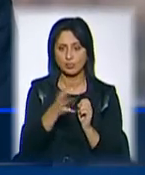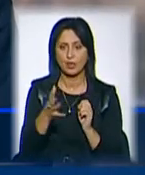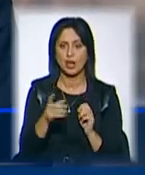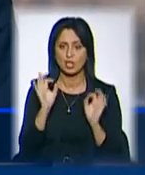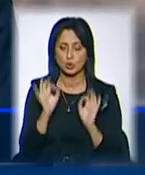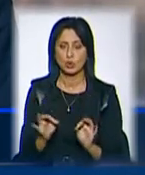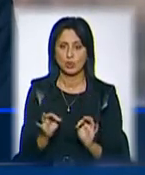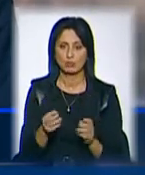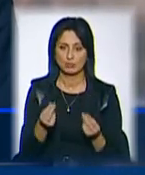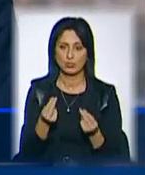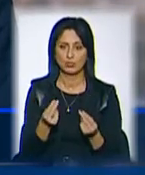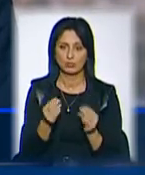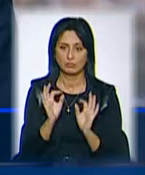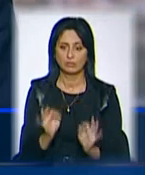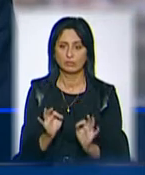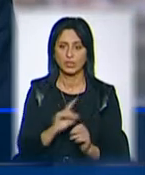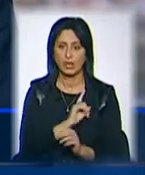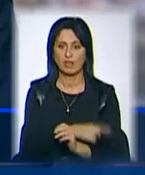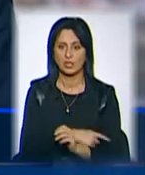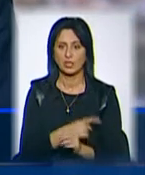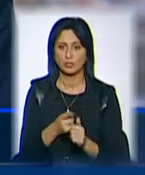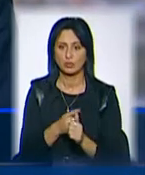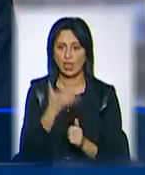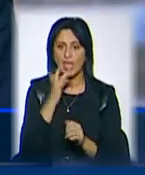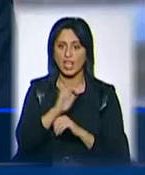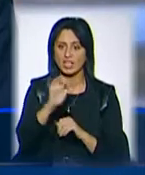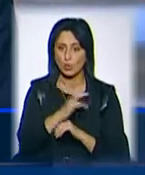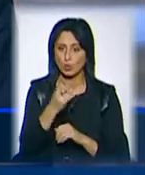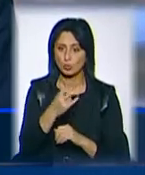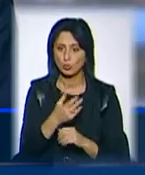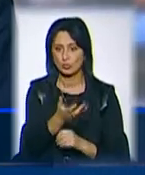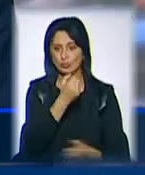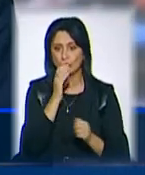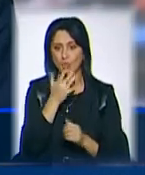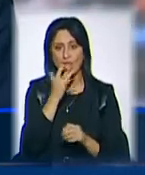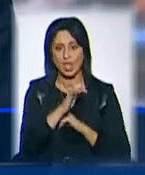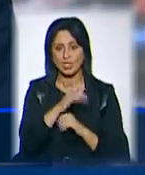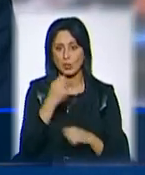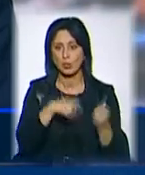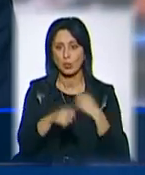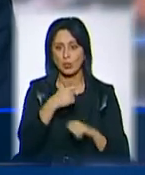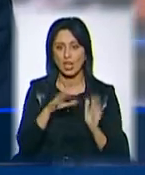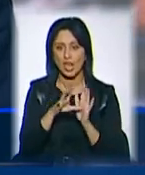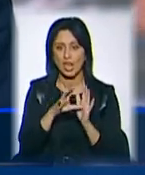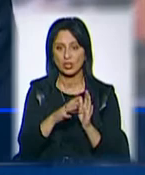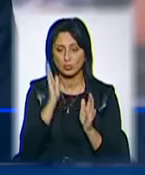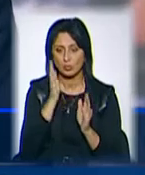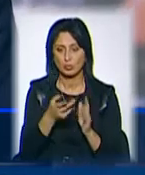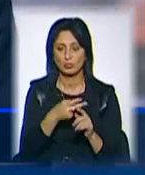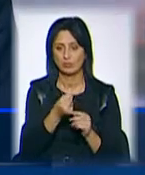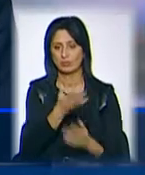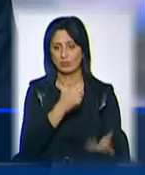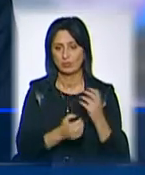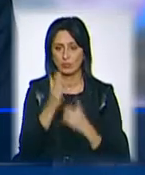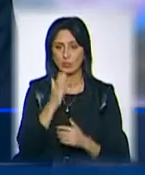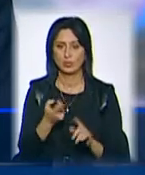თქვენ სწორედ ახსენეთ, რომ უნდა ჩვენ გავაძლიეროთ ჩვენი საექსპორტო პოტენციალი და ასევე გამოვიყენოთ ის სატრანზიტო დერეფანი, რაც ჩვენ ასე